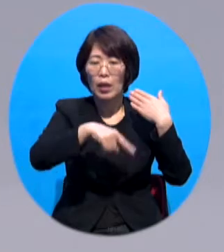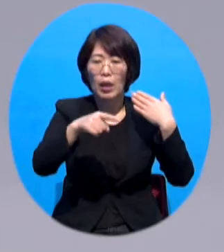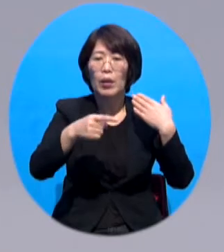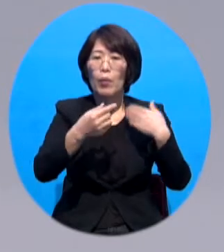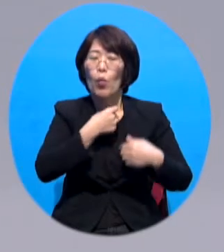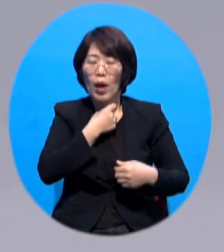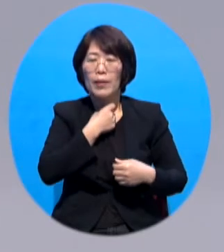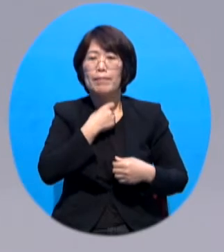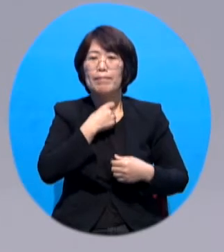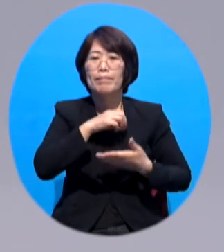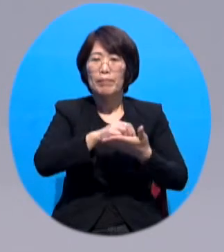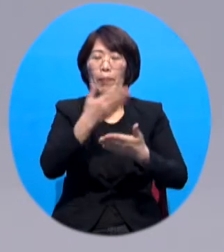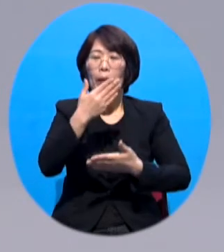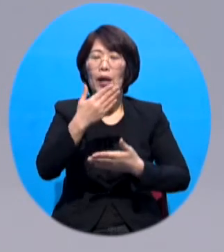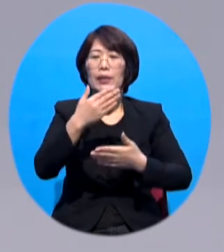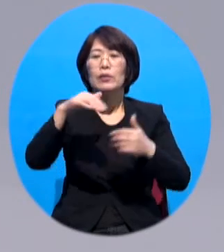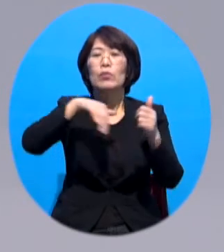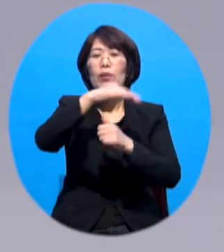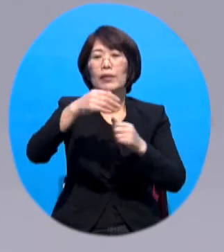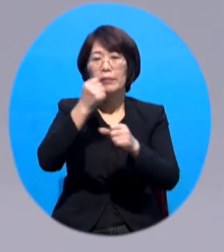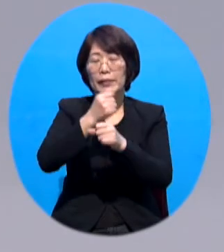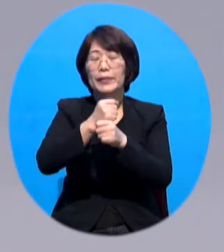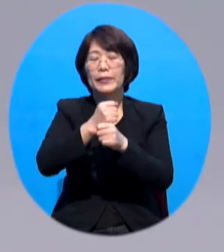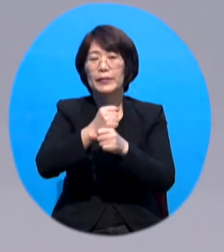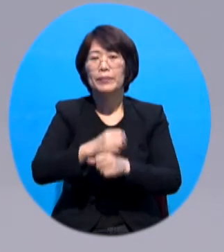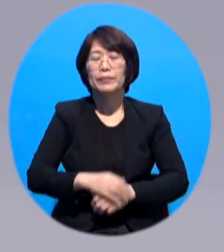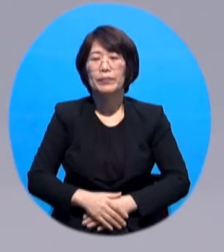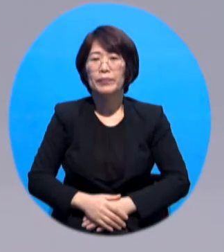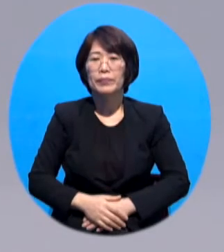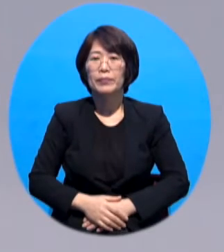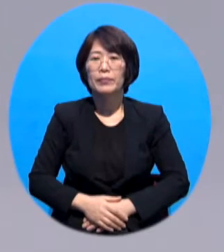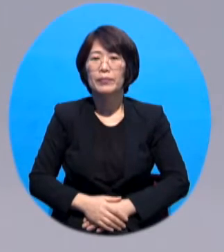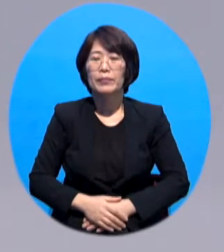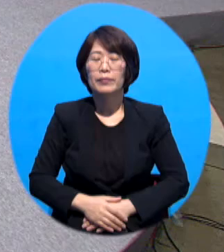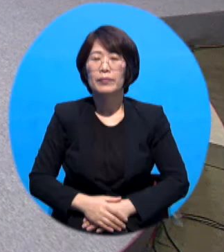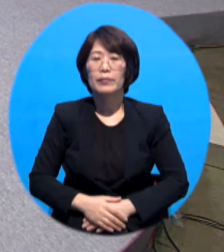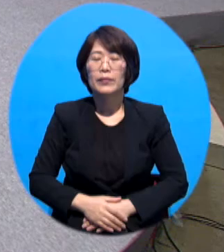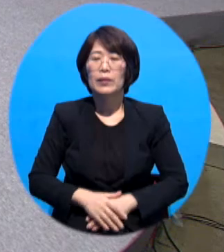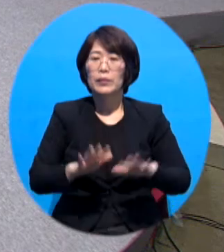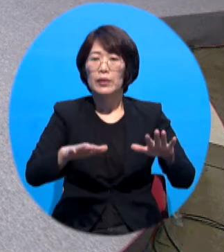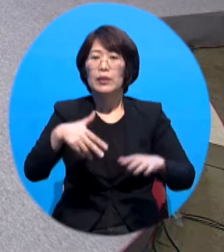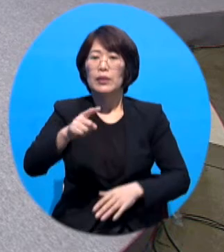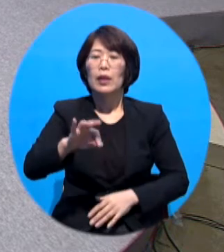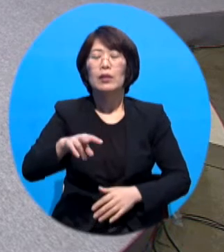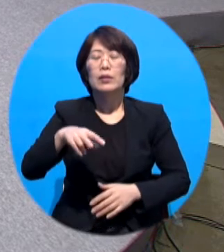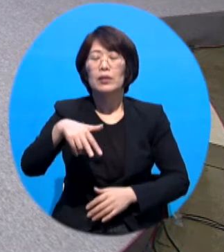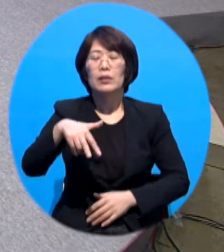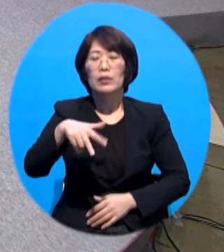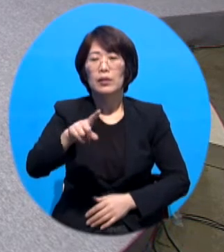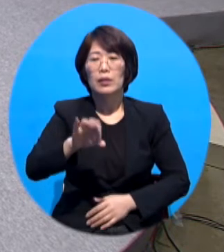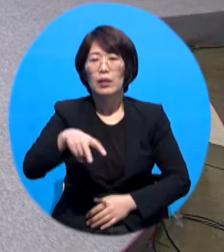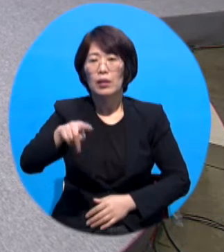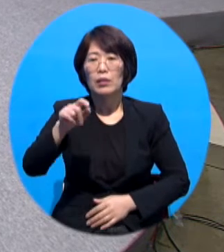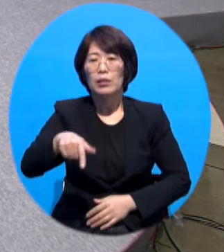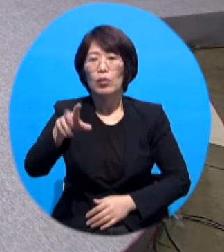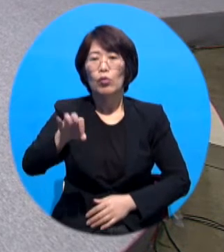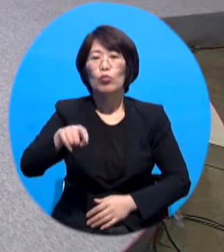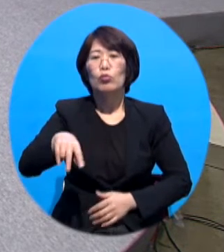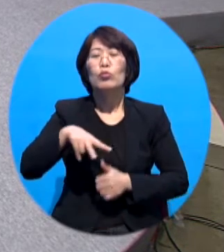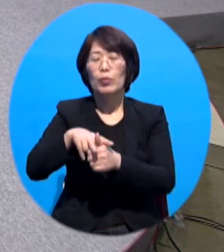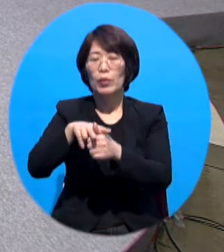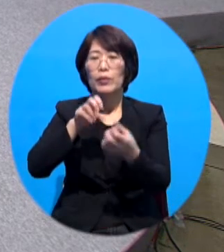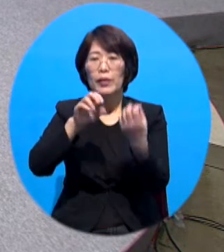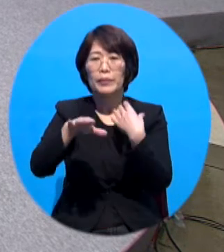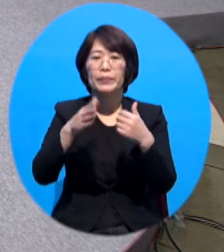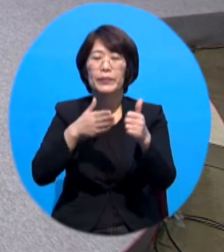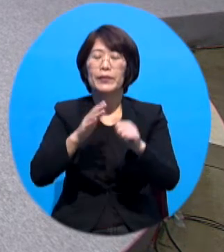있는 교육환경을 만들어 내겠습니다 4 이번에는 장 소 금 후보 답변해 주십시오 1 분입니다